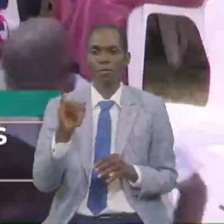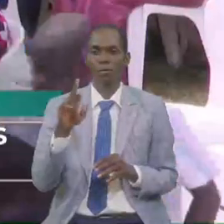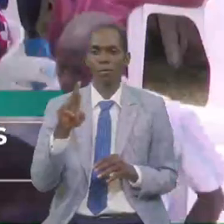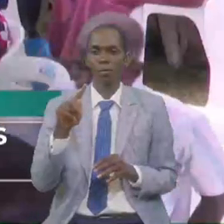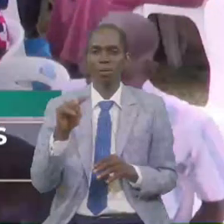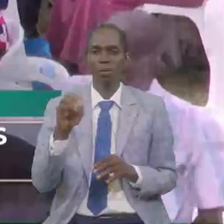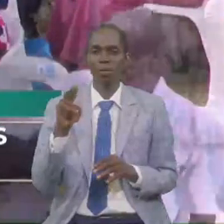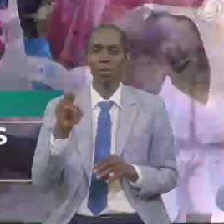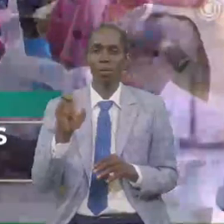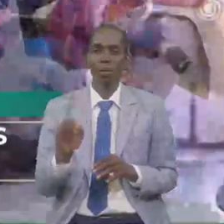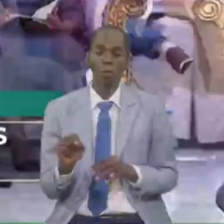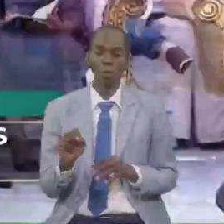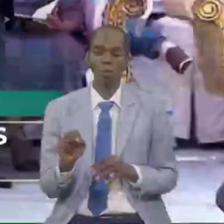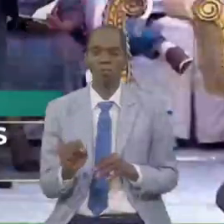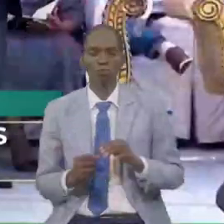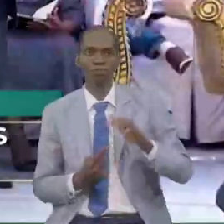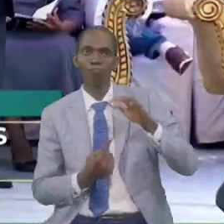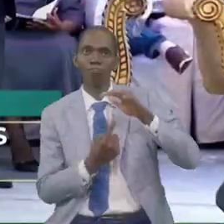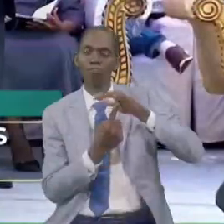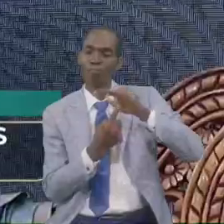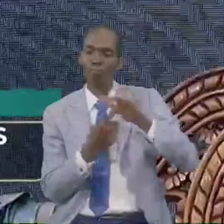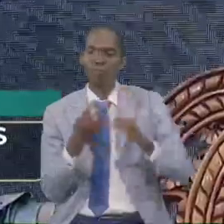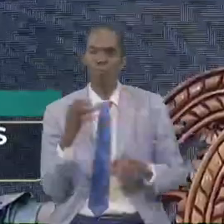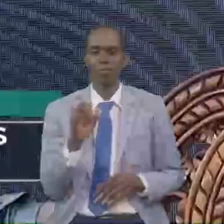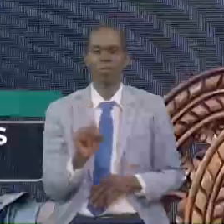des héros vertueux.